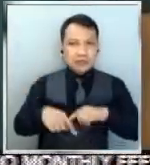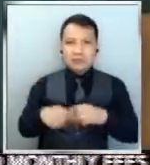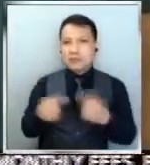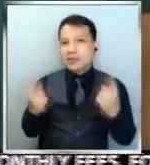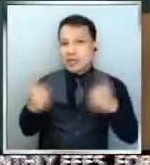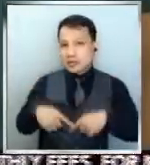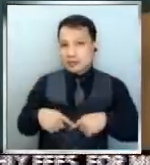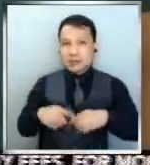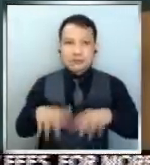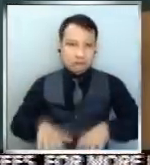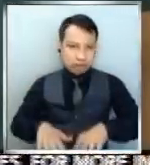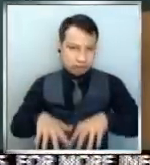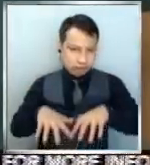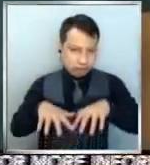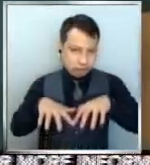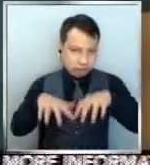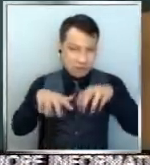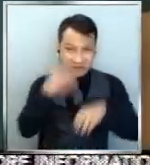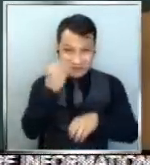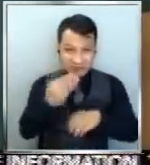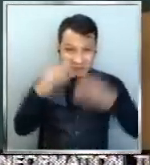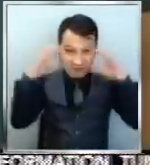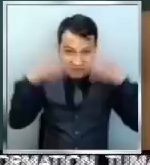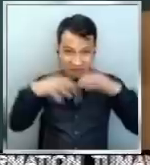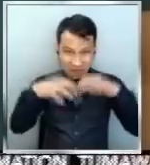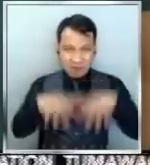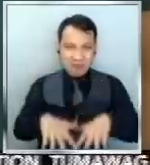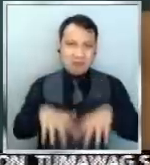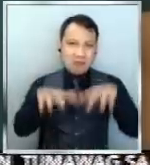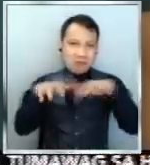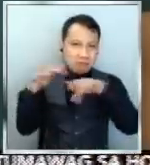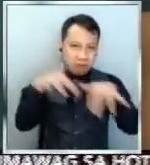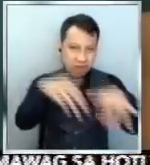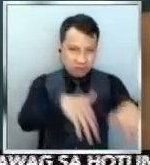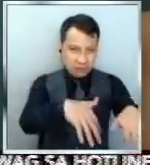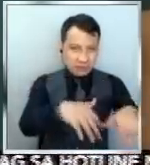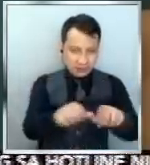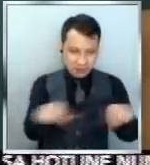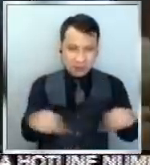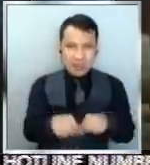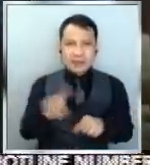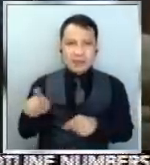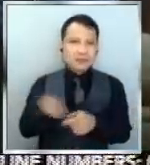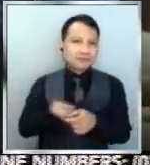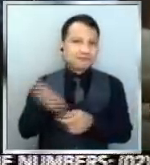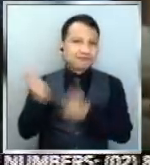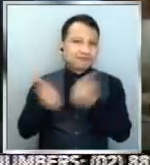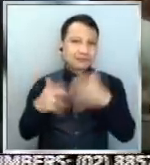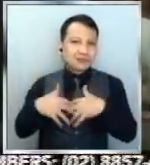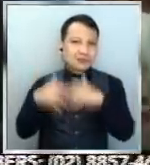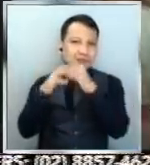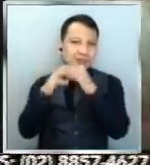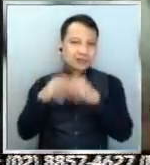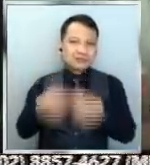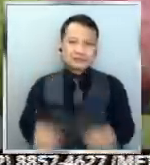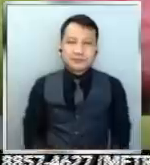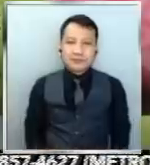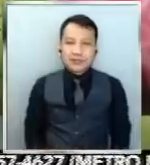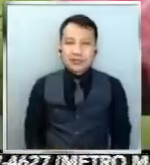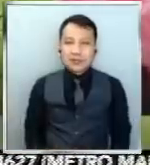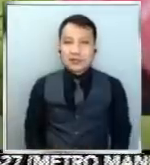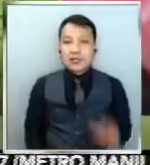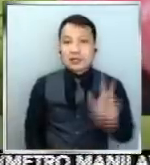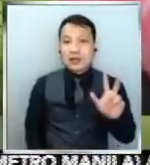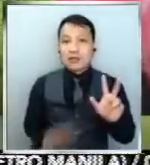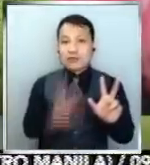pagbaha. Konting ulan lamang, ibabaha na sa baba. So kailangan matanggal na itong mga structures nito. Inaresto ang tatlong naabutan sa